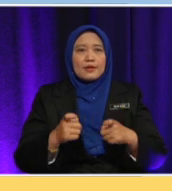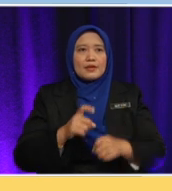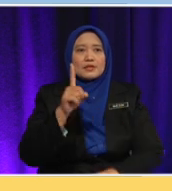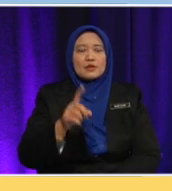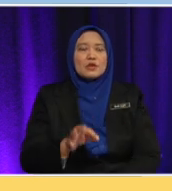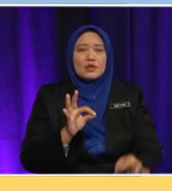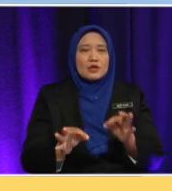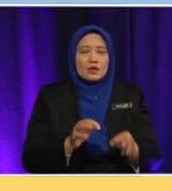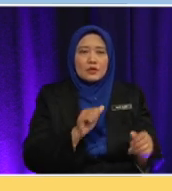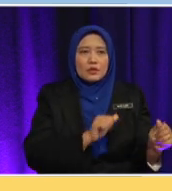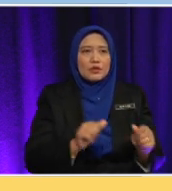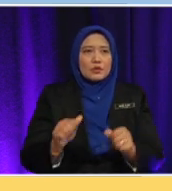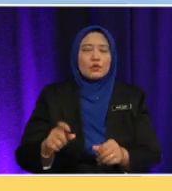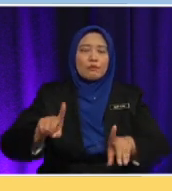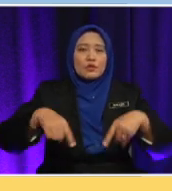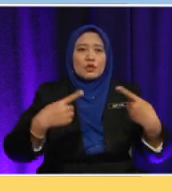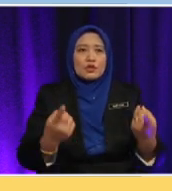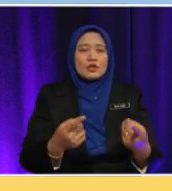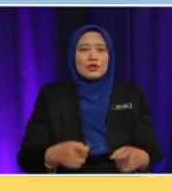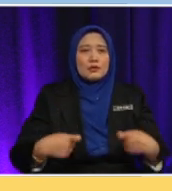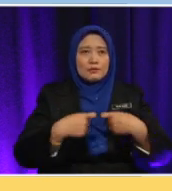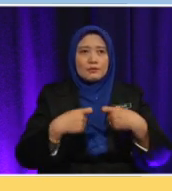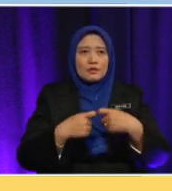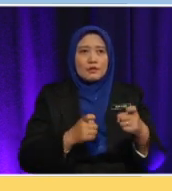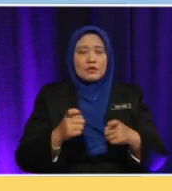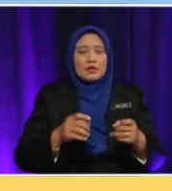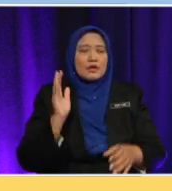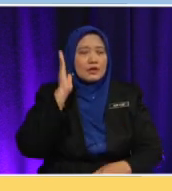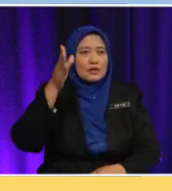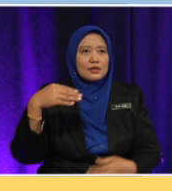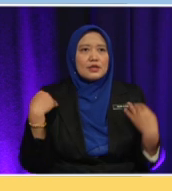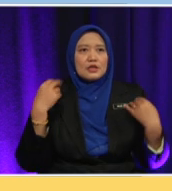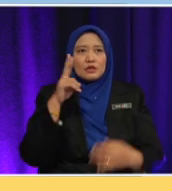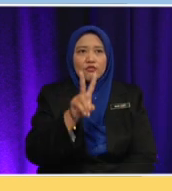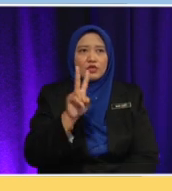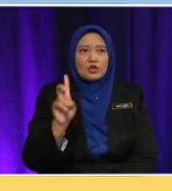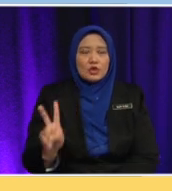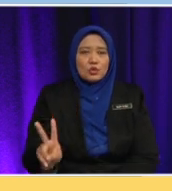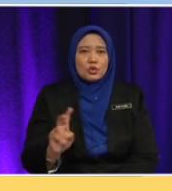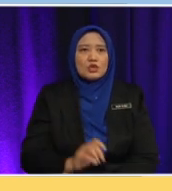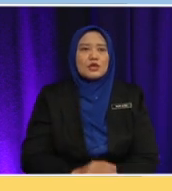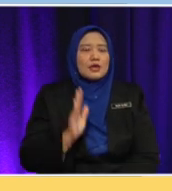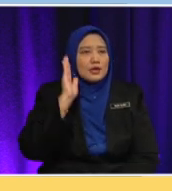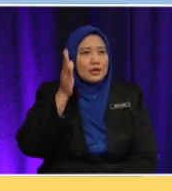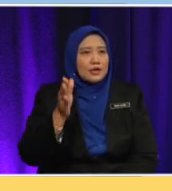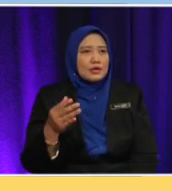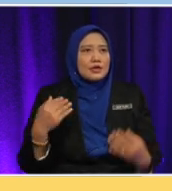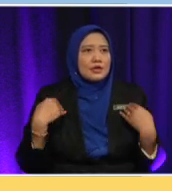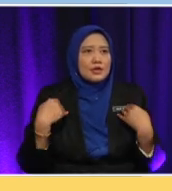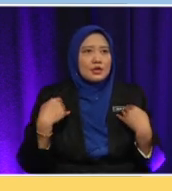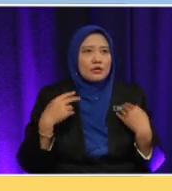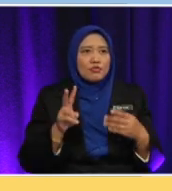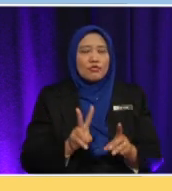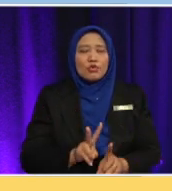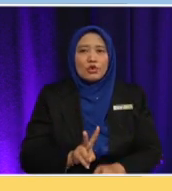ini kita akan ada di dua yaitu buatan susuk pada Arthur ini kita berdasarkan